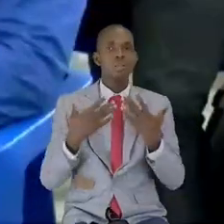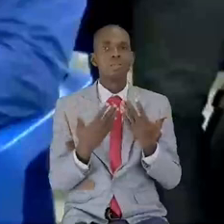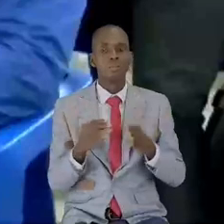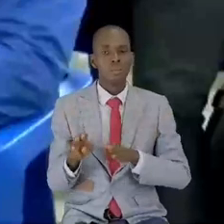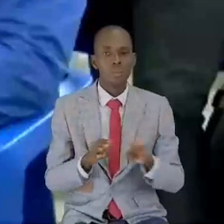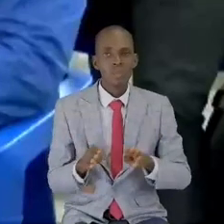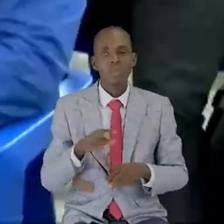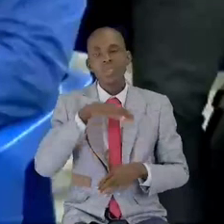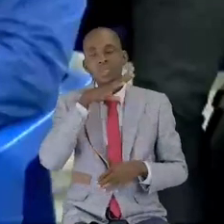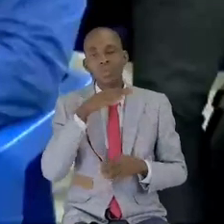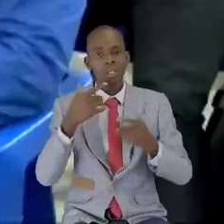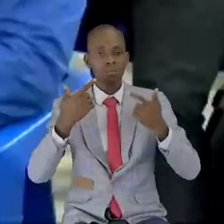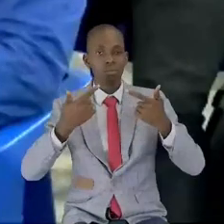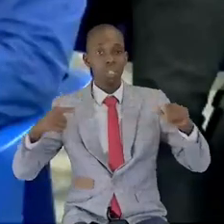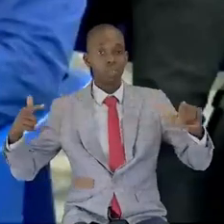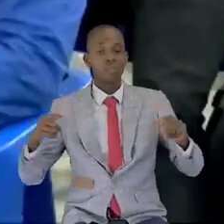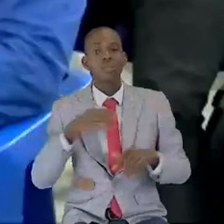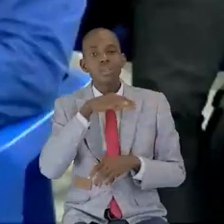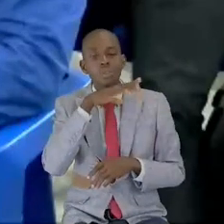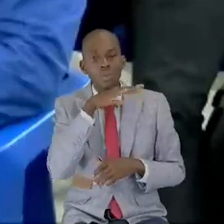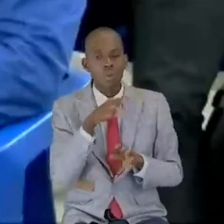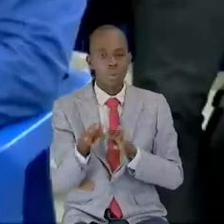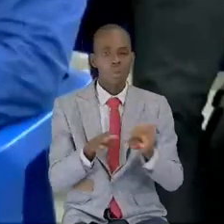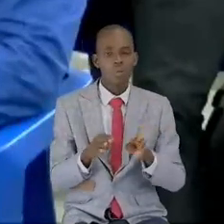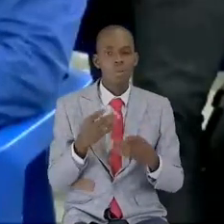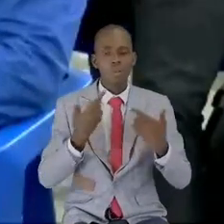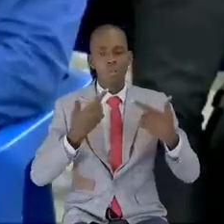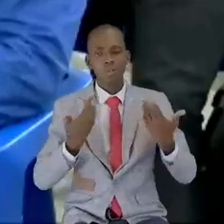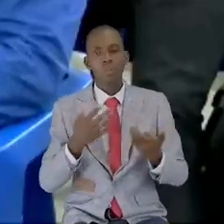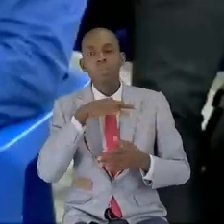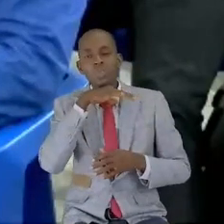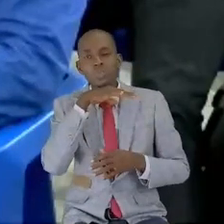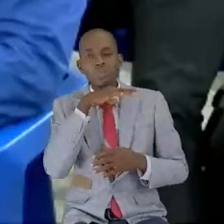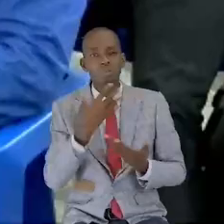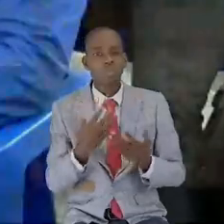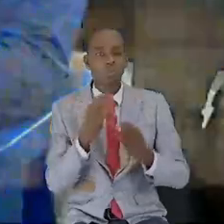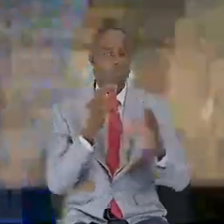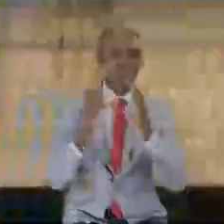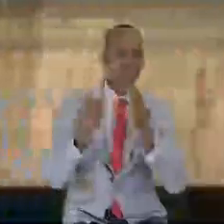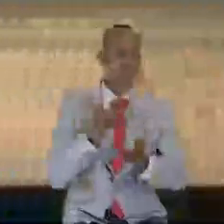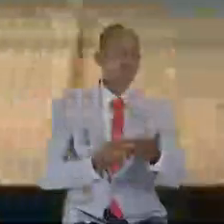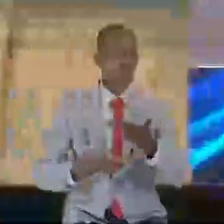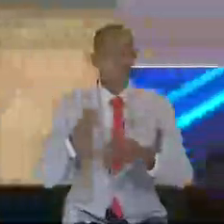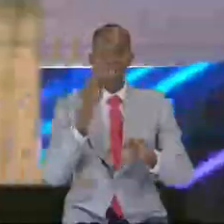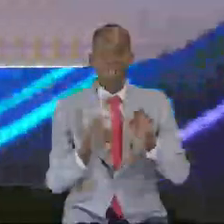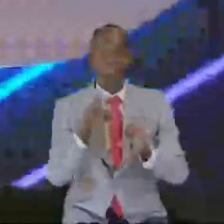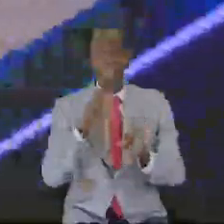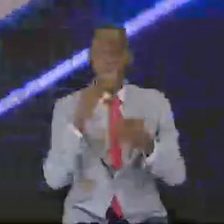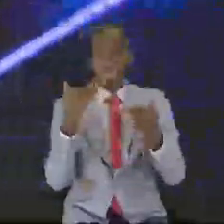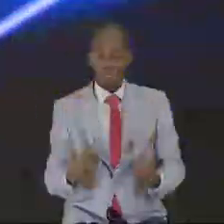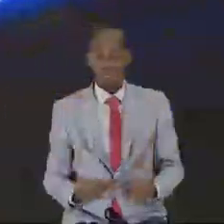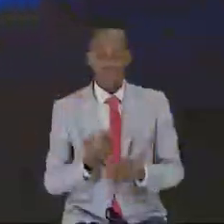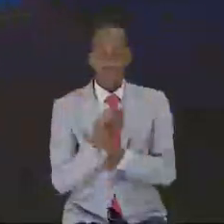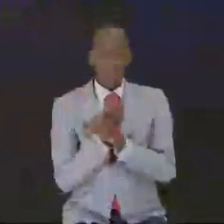langage corrompu, comportement corrompu, interaction corrompue. Maintenant, tu es sauvé. Si tu es un enfant, tu es sauvé. Tu as